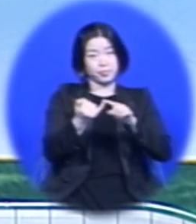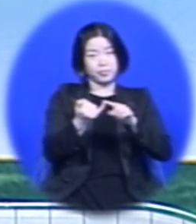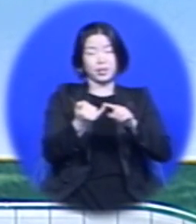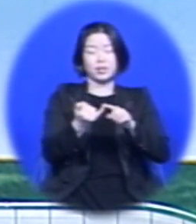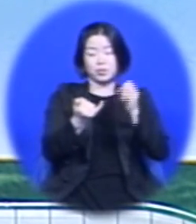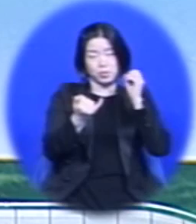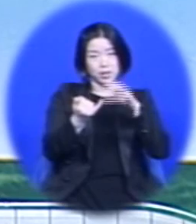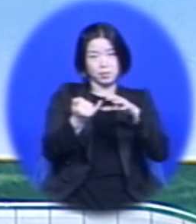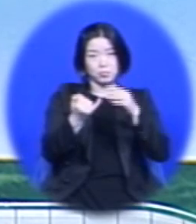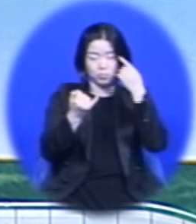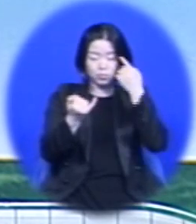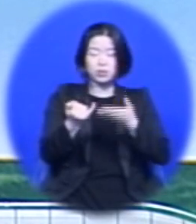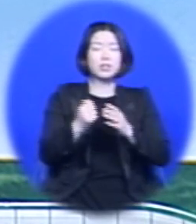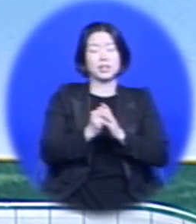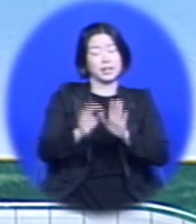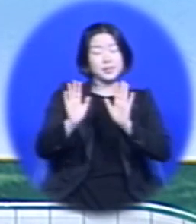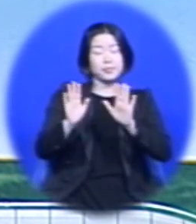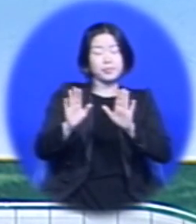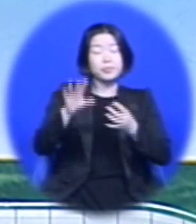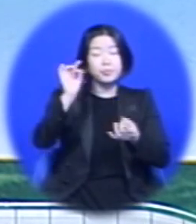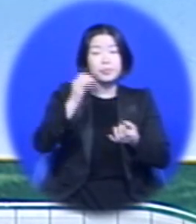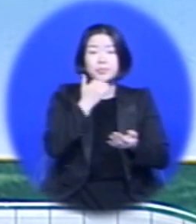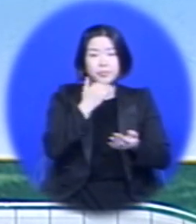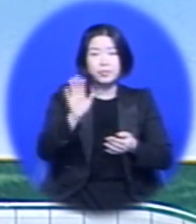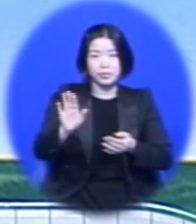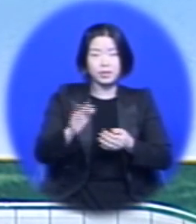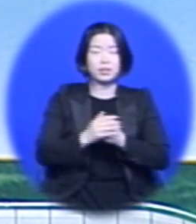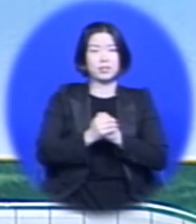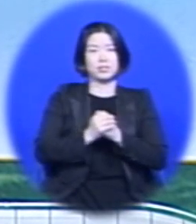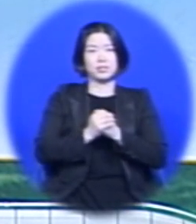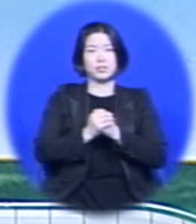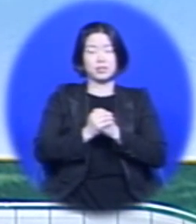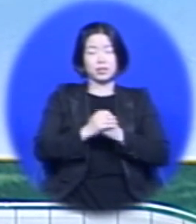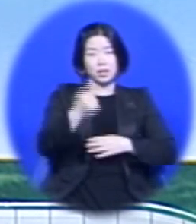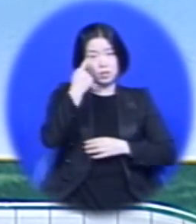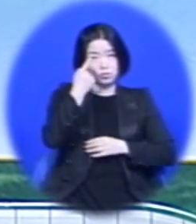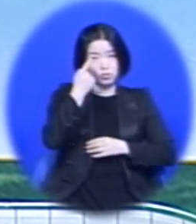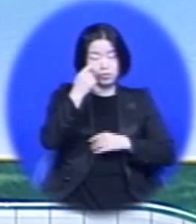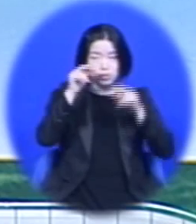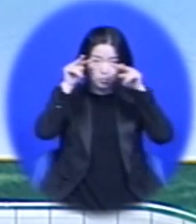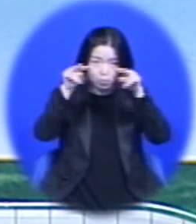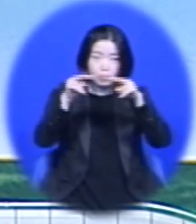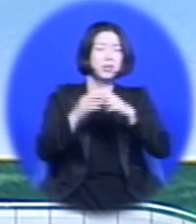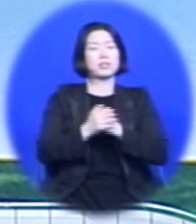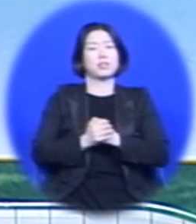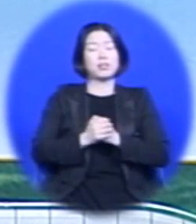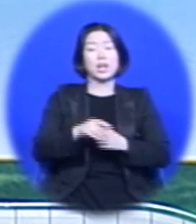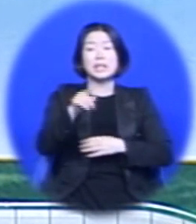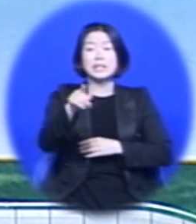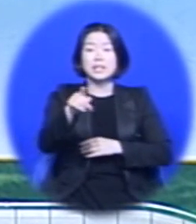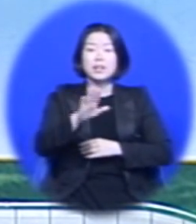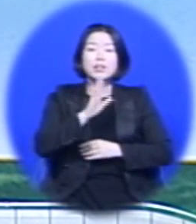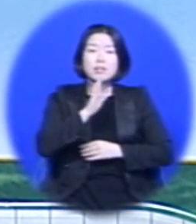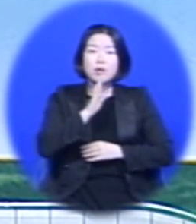그 소녀에게 잠깐만 멈추라고 하고는 눈을 보면서 너가 정말